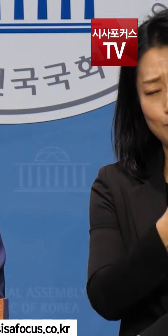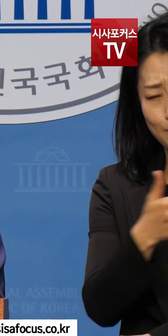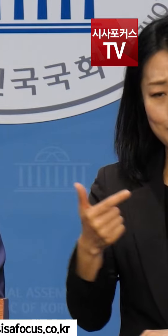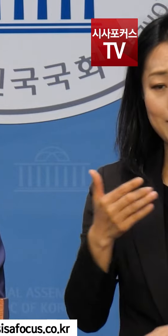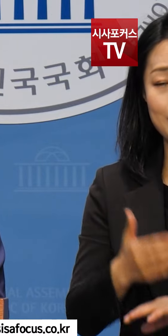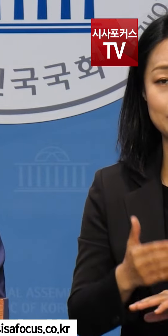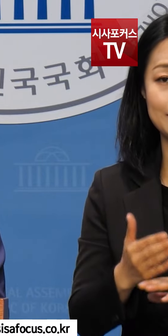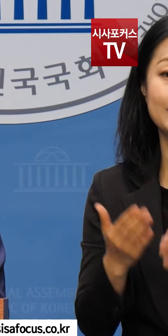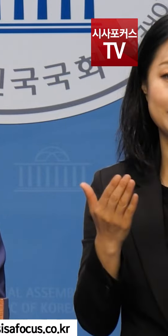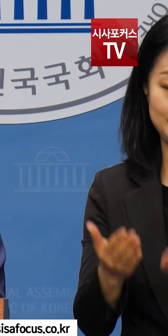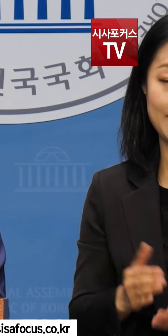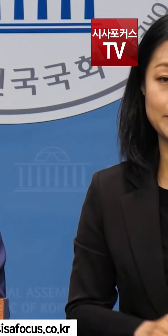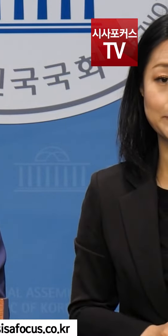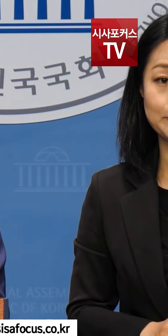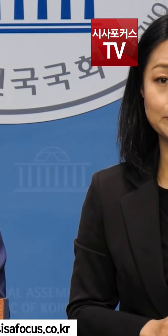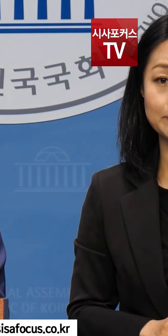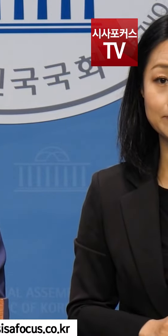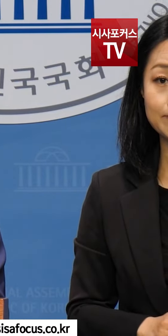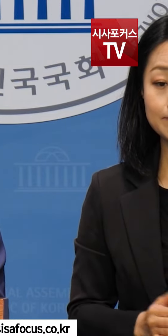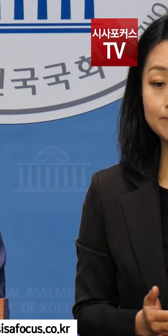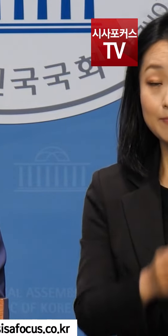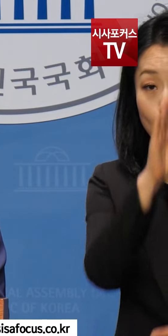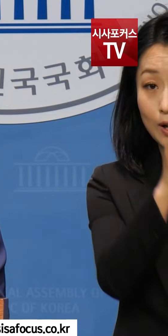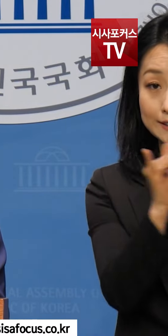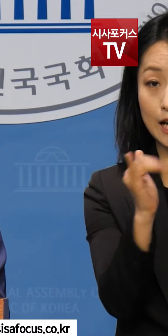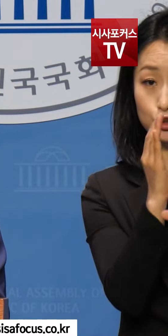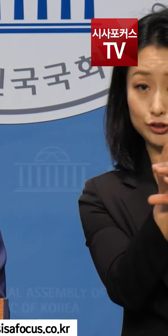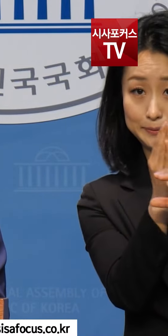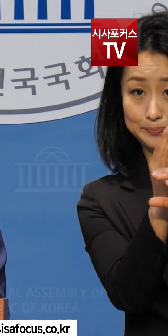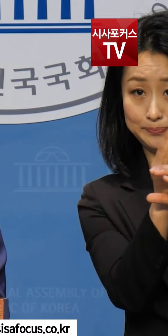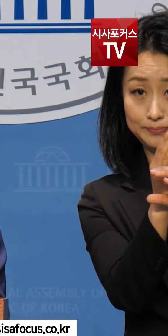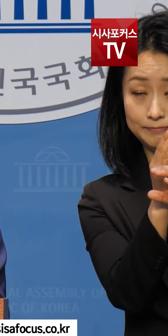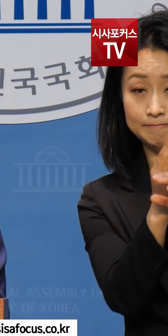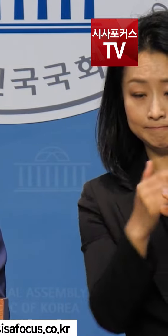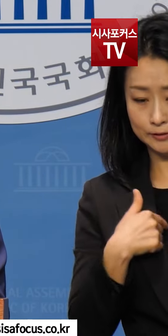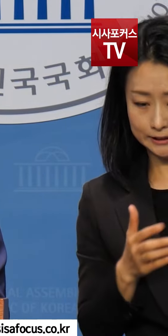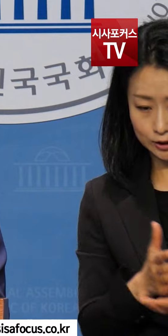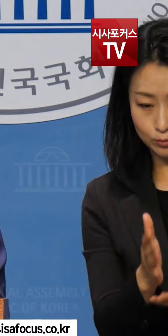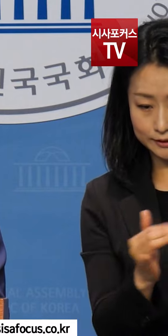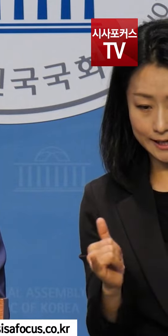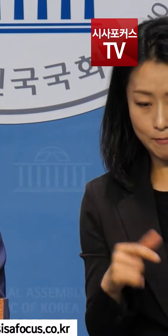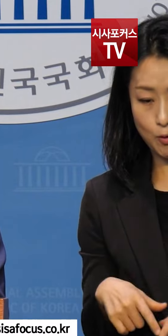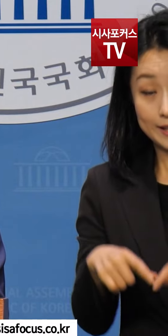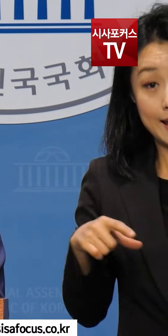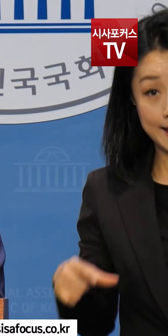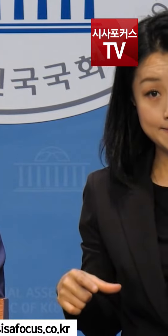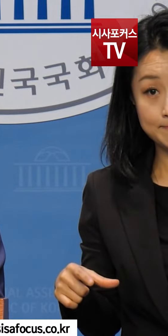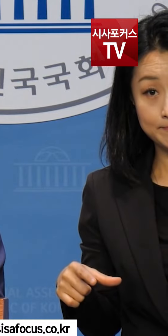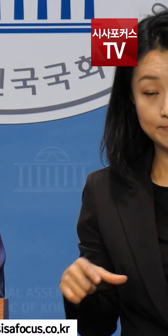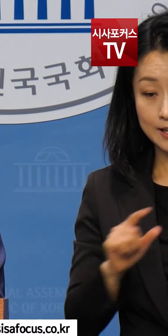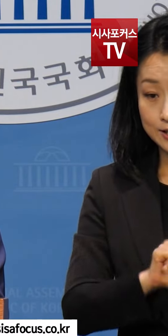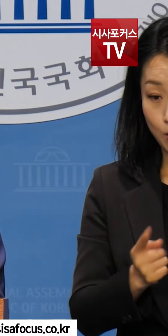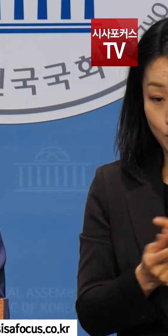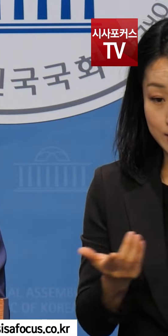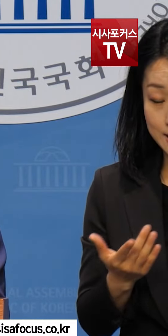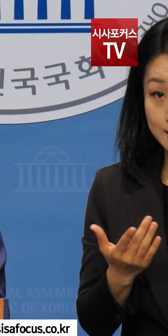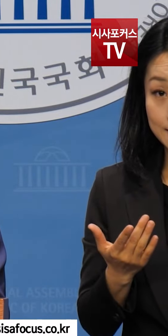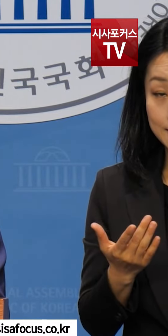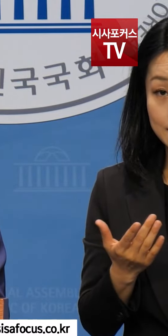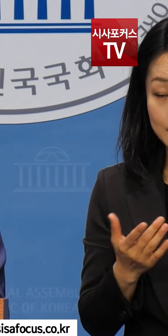감사드립니다. 보건의료 인력이 환자를 중심에 두고 각자의 전문성을 확대하고 서로 중첩되는